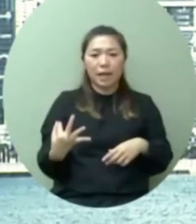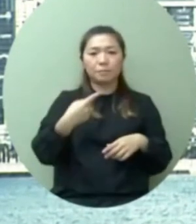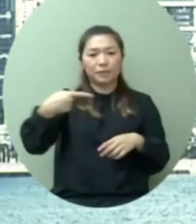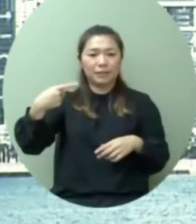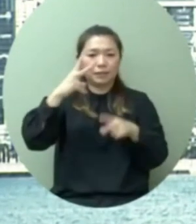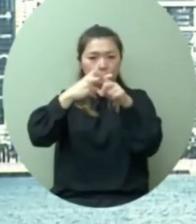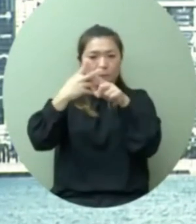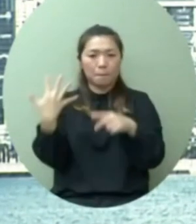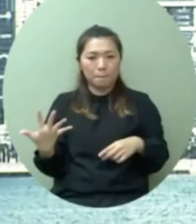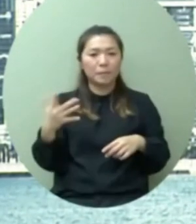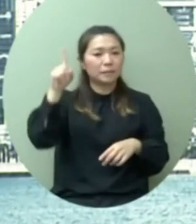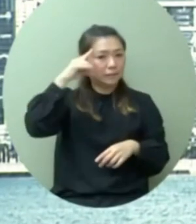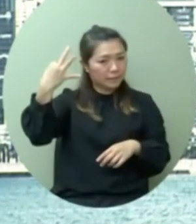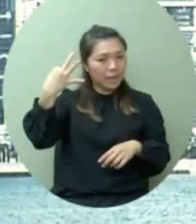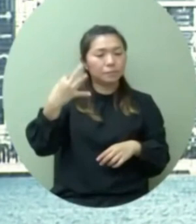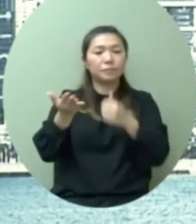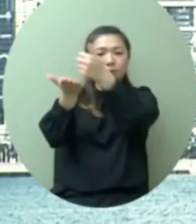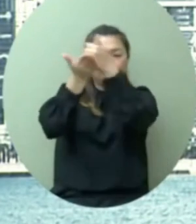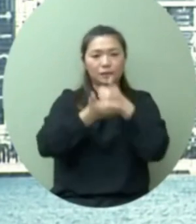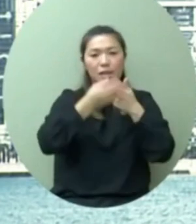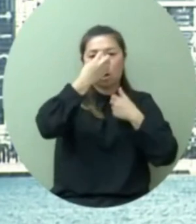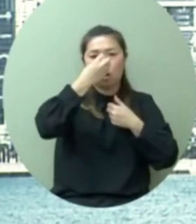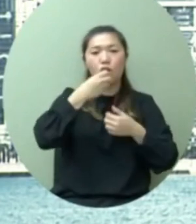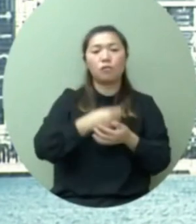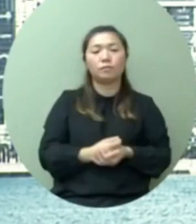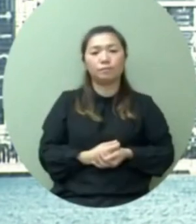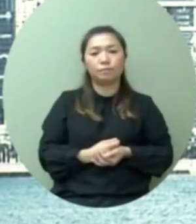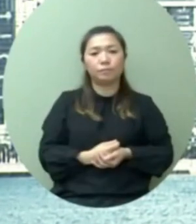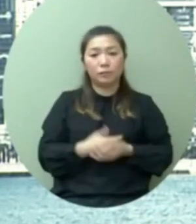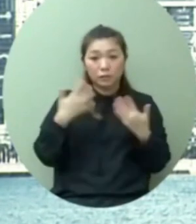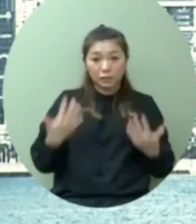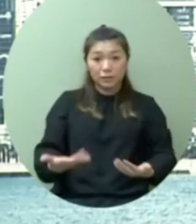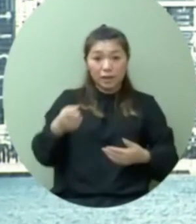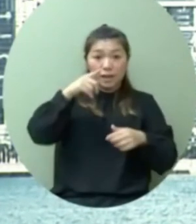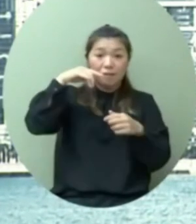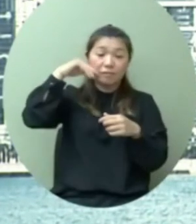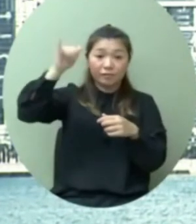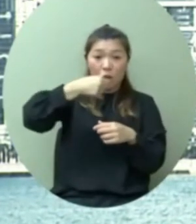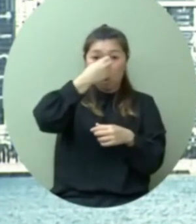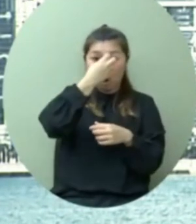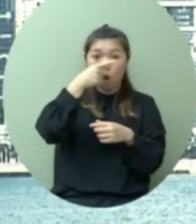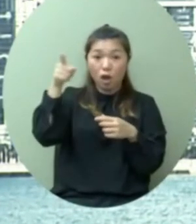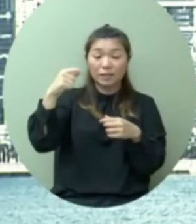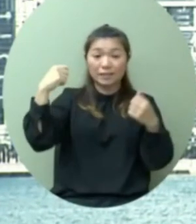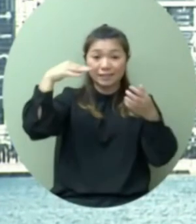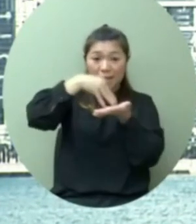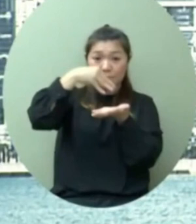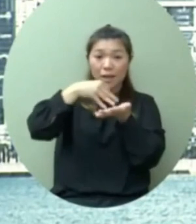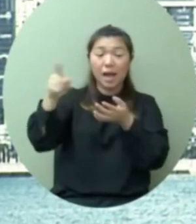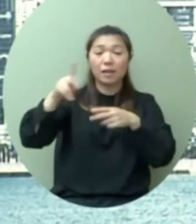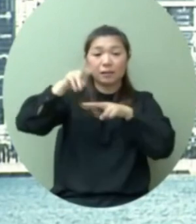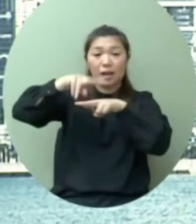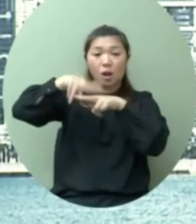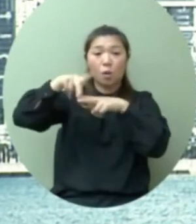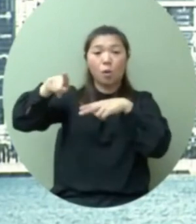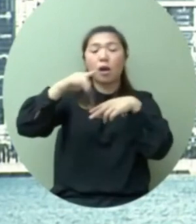12月3日到5日，啊，即系一共三日咧喺香港。咁今次訪港嘅內地嘅參加過東京奧運會嘅